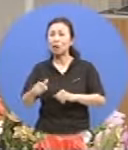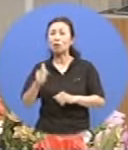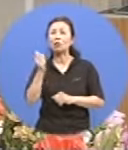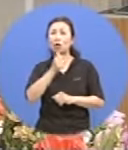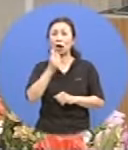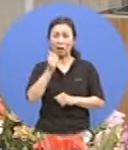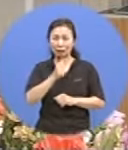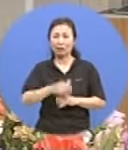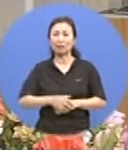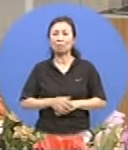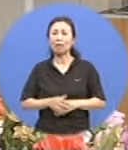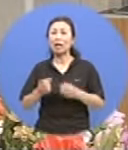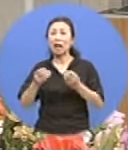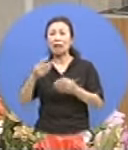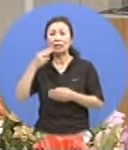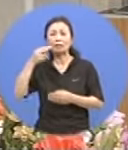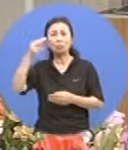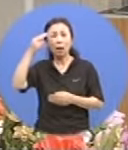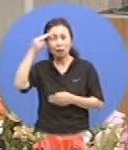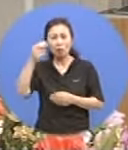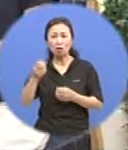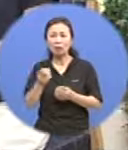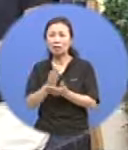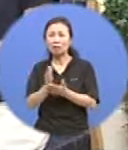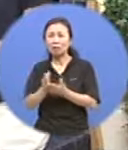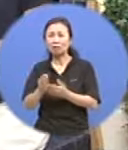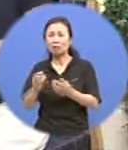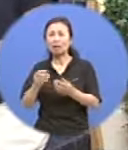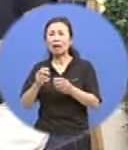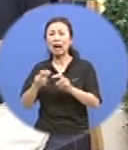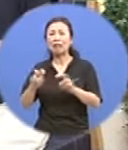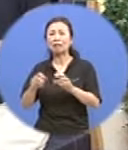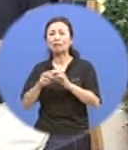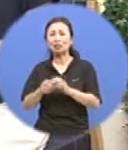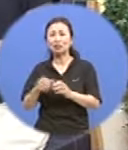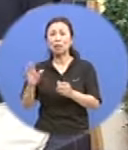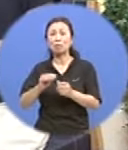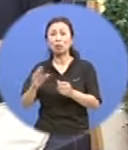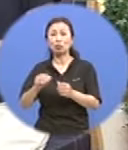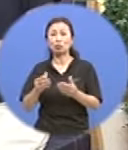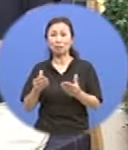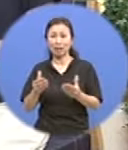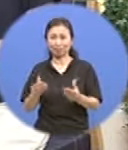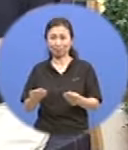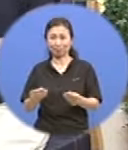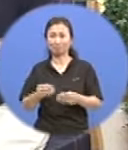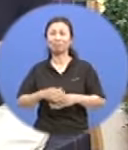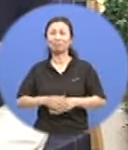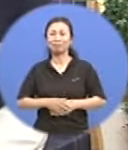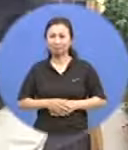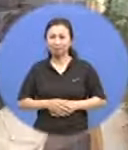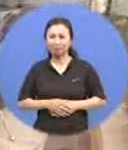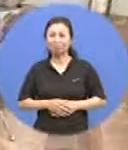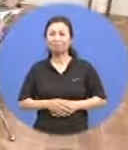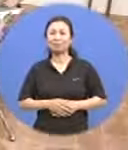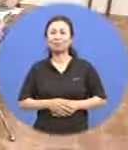新たな梅の品種開発についてリポートします。それでは今週はこの辺で失礼いたします。